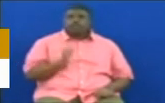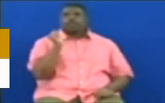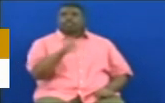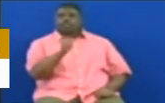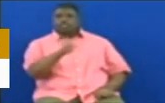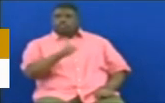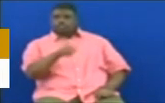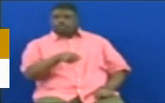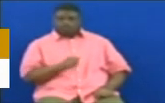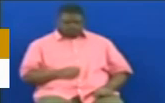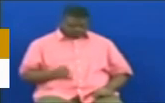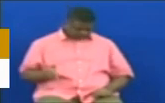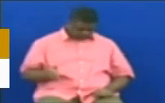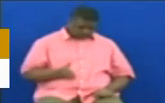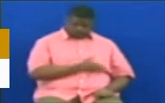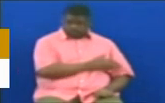kinafikiwa.